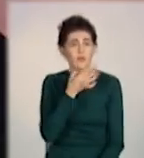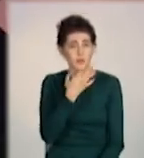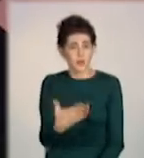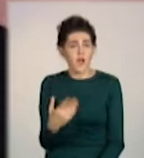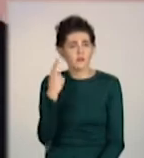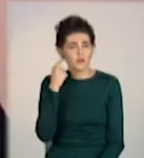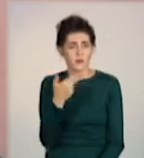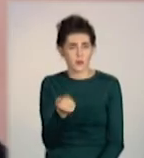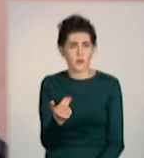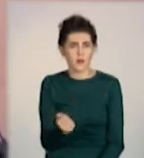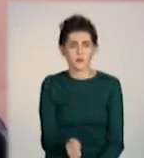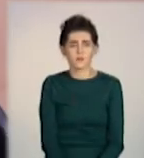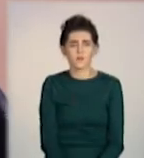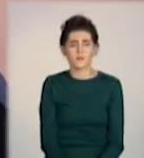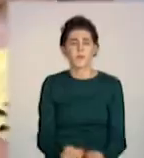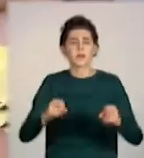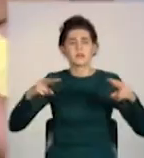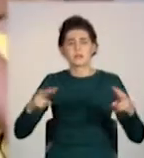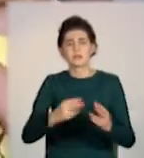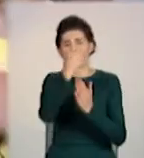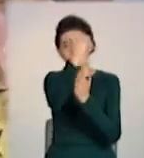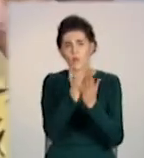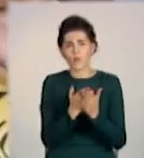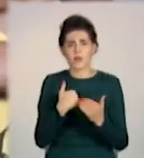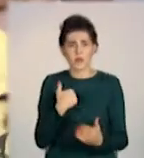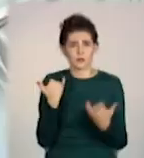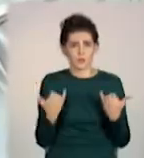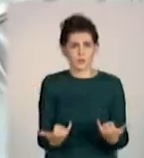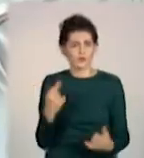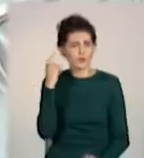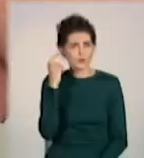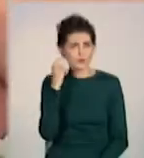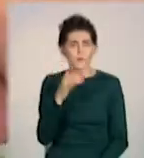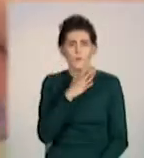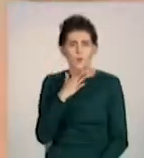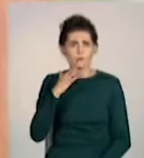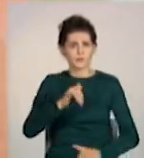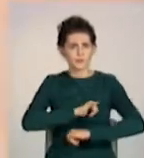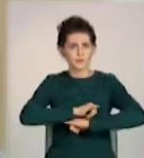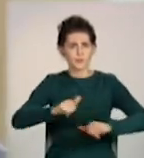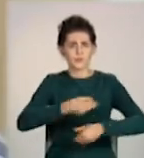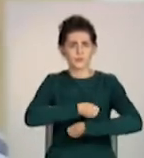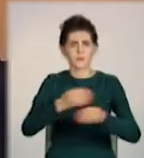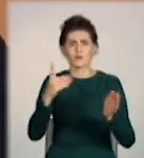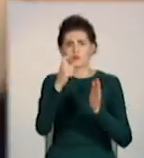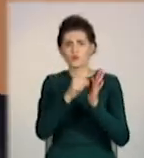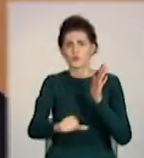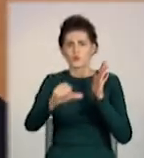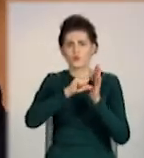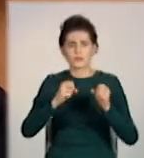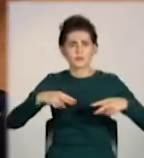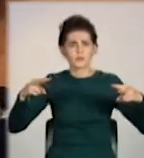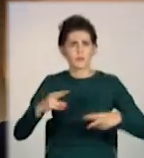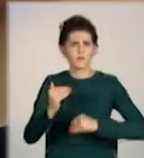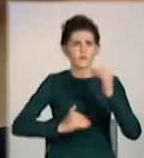Слышно? У межах проєкту «Тепер я чую» дітям з вадами слуху було встановлено 166